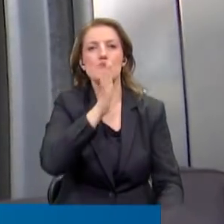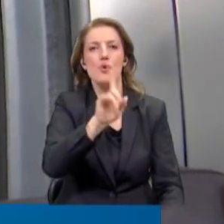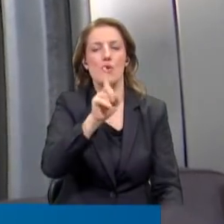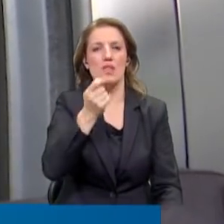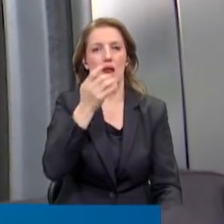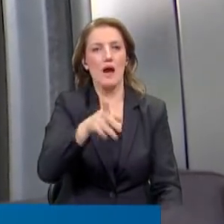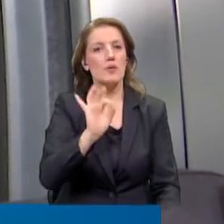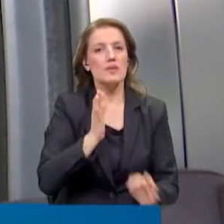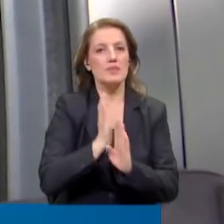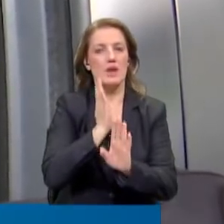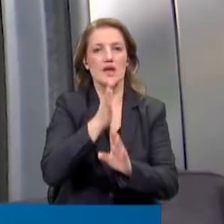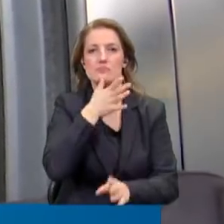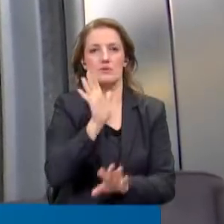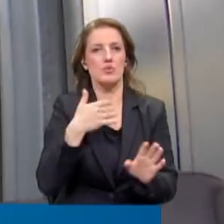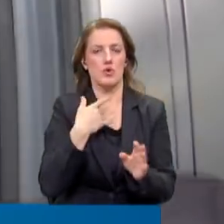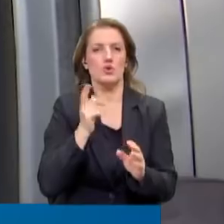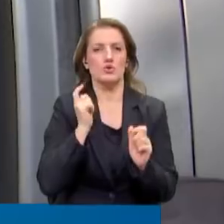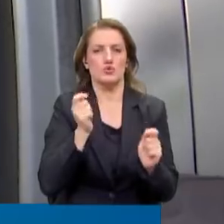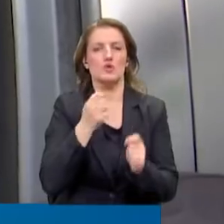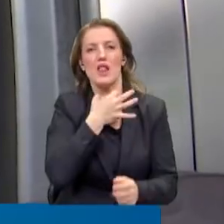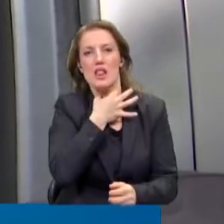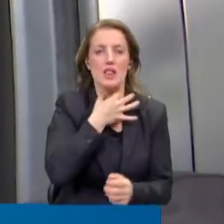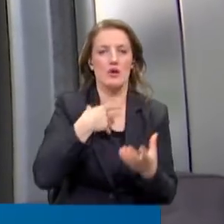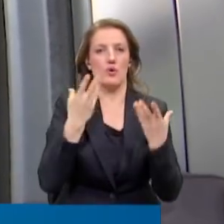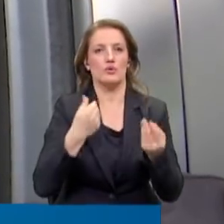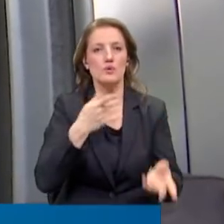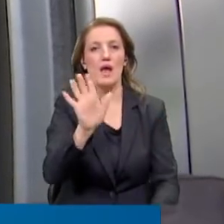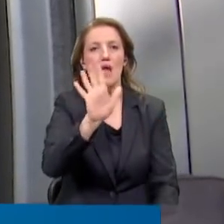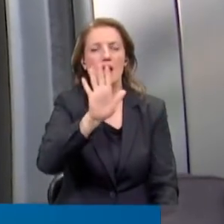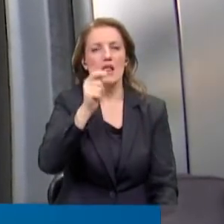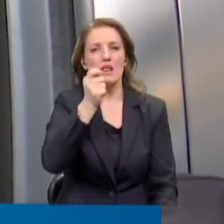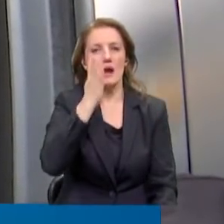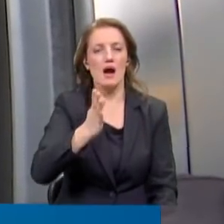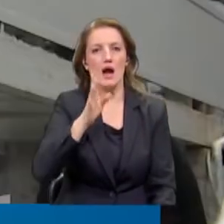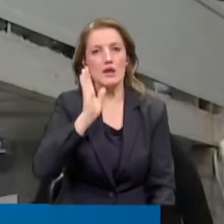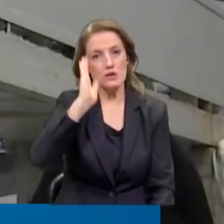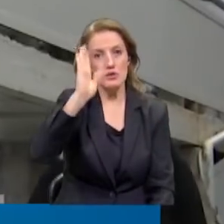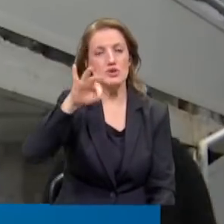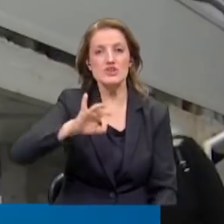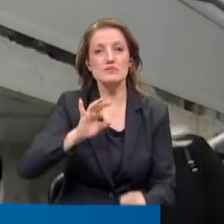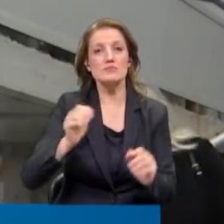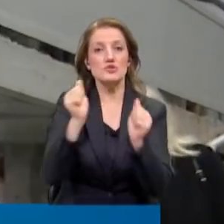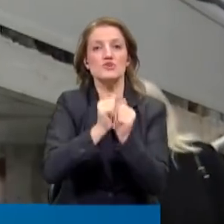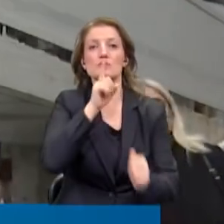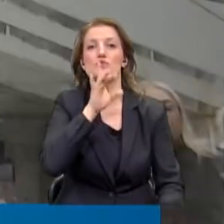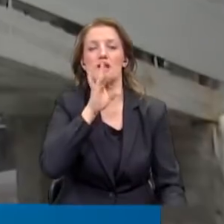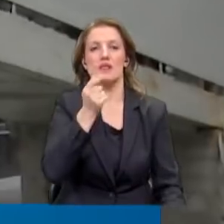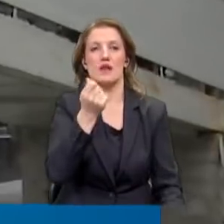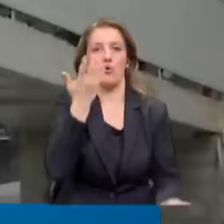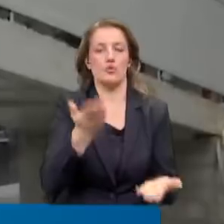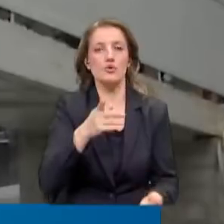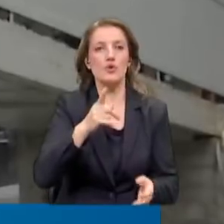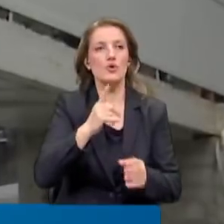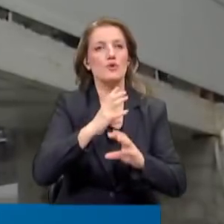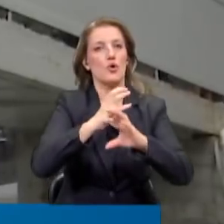bu bilemiyorum. Ama yani mağdur oluyoruz. 50 liraya gittiğimiz yere 150 liraya gitmeye başladı. Fiyatınız nerede? Kapının önünde duruyor. Toplu